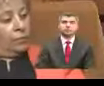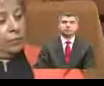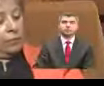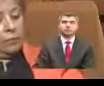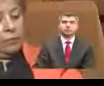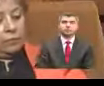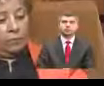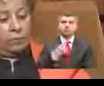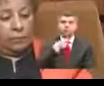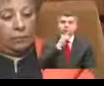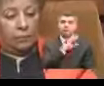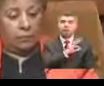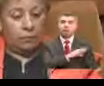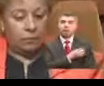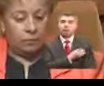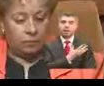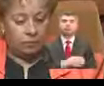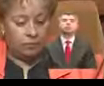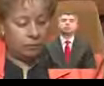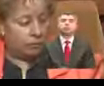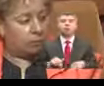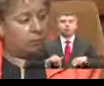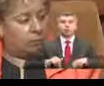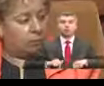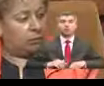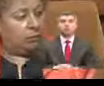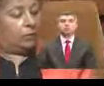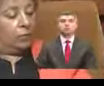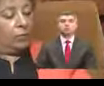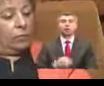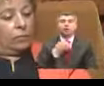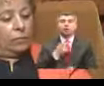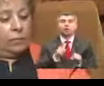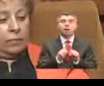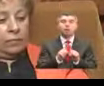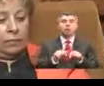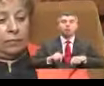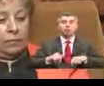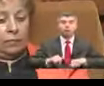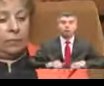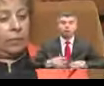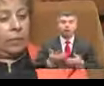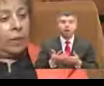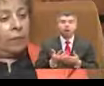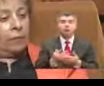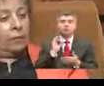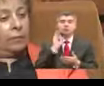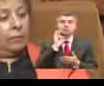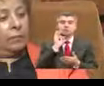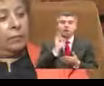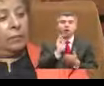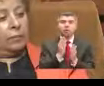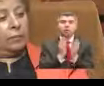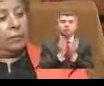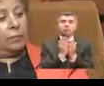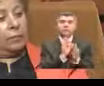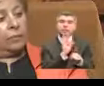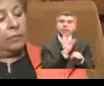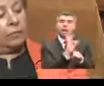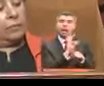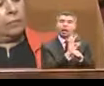بسم الله الرحمن الرحيم. السيد الوزير، قامت الوزارة بخطوة مهمة بتدريس اللغة الأمازيغية، فما هي